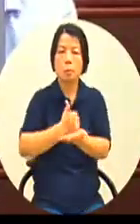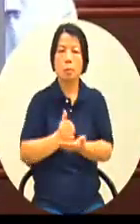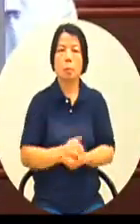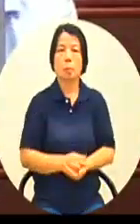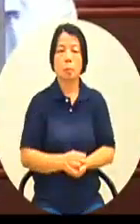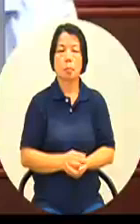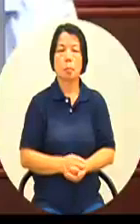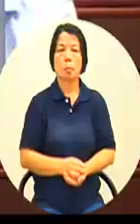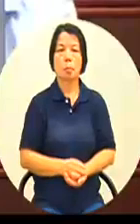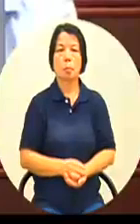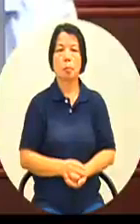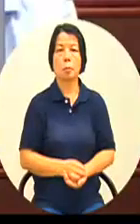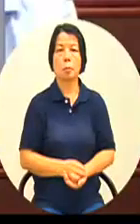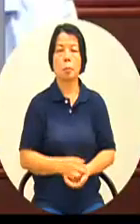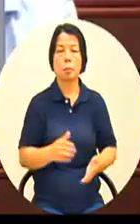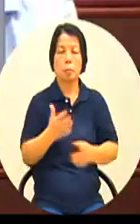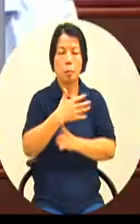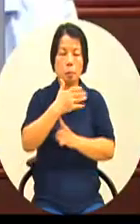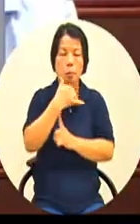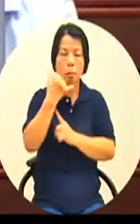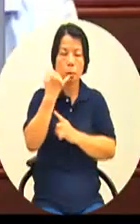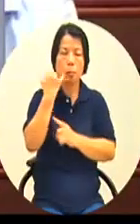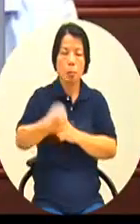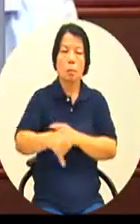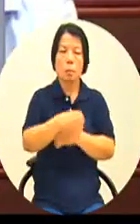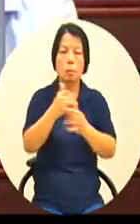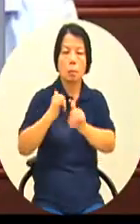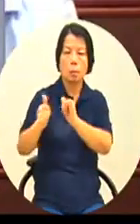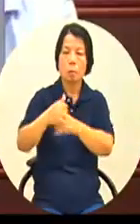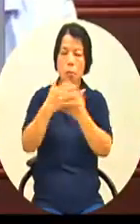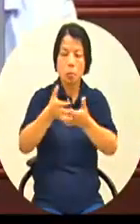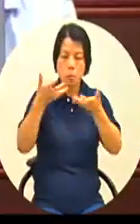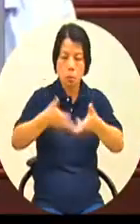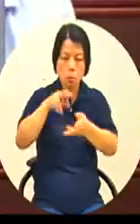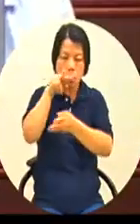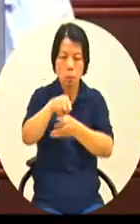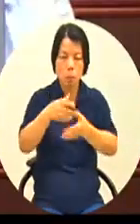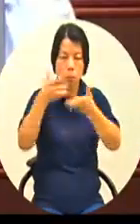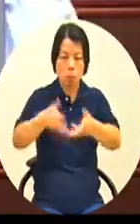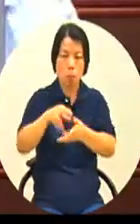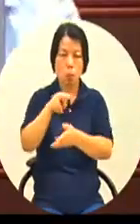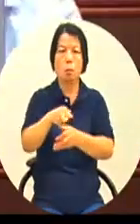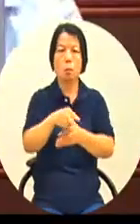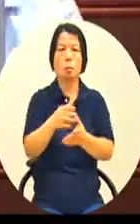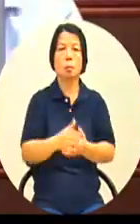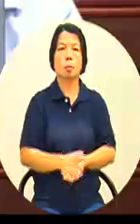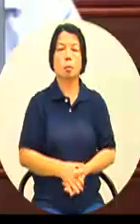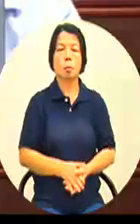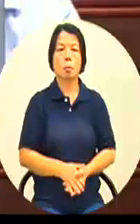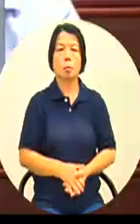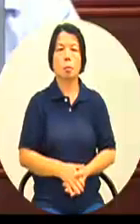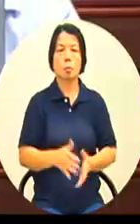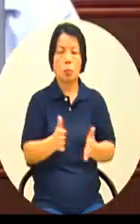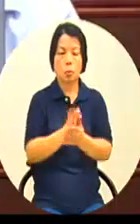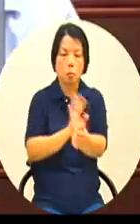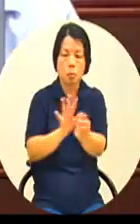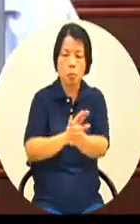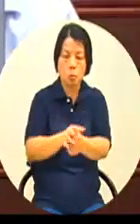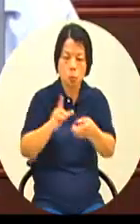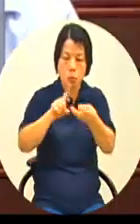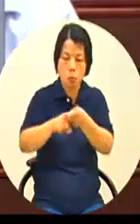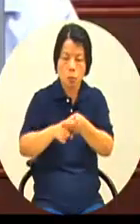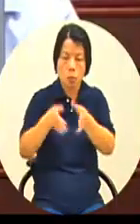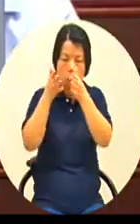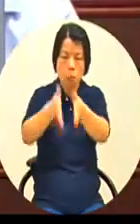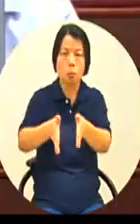这个部分呢，旗津居民一定是我们非常看重的一个最重要的客源哈，那也是我们服务最主要的对象。那